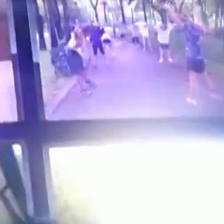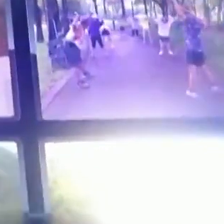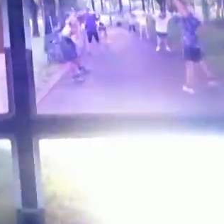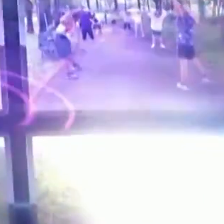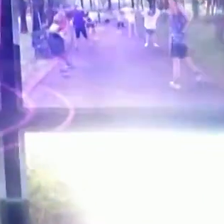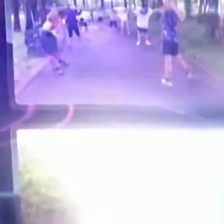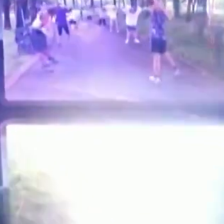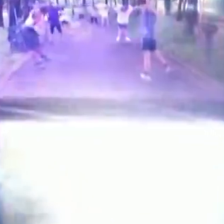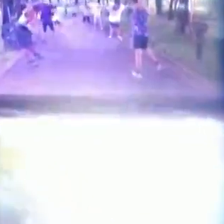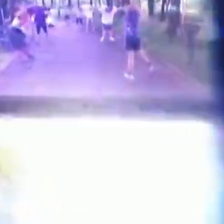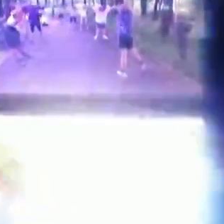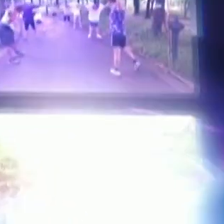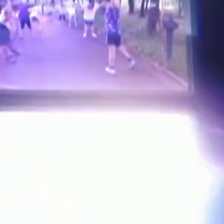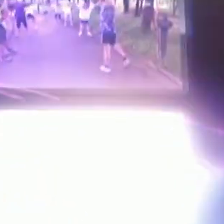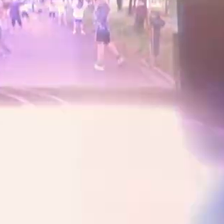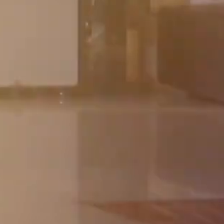implants